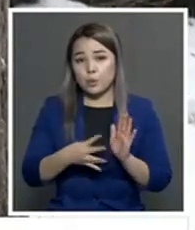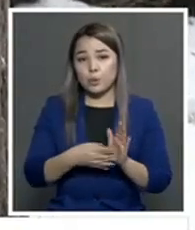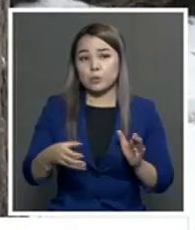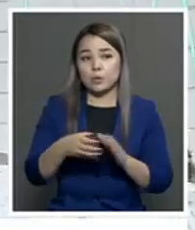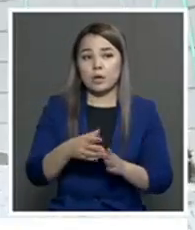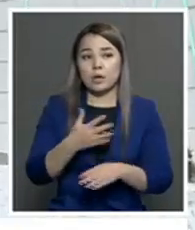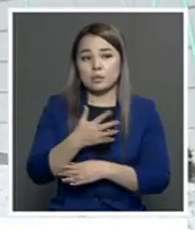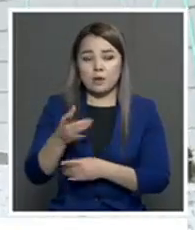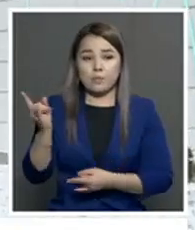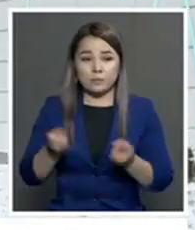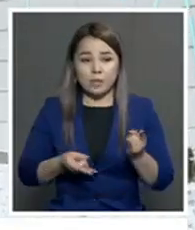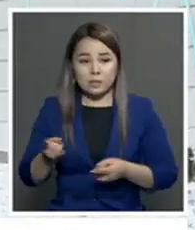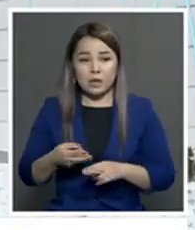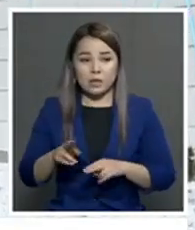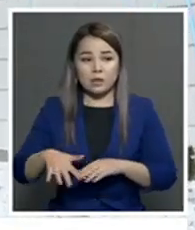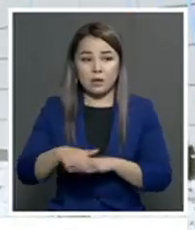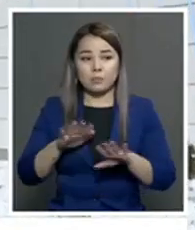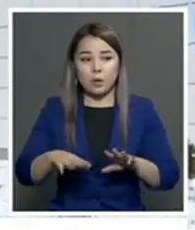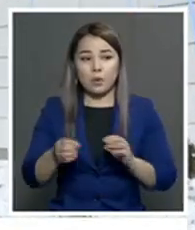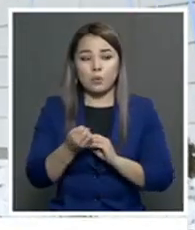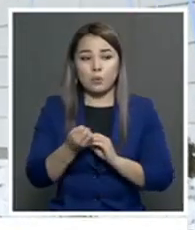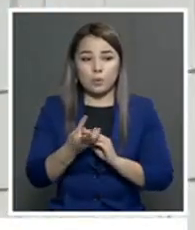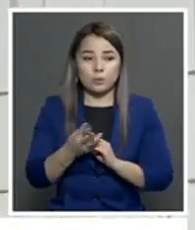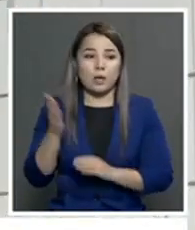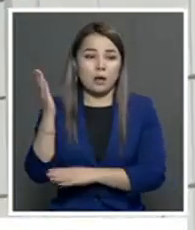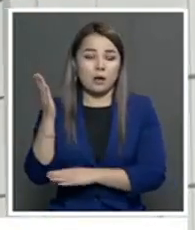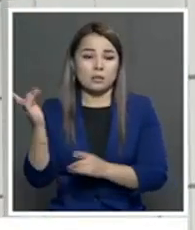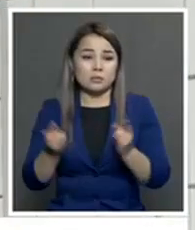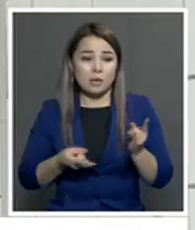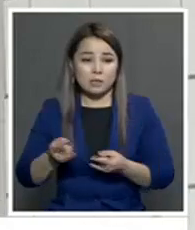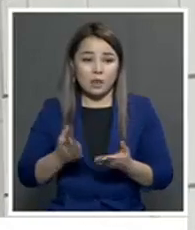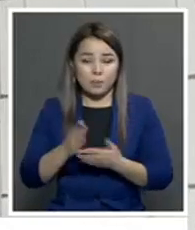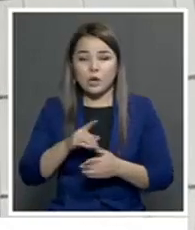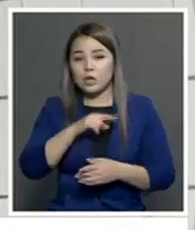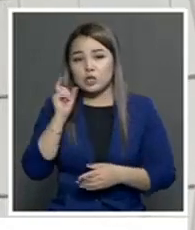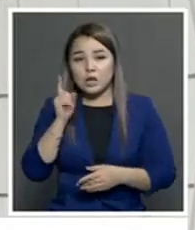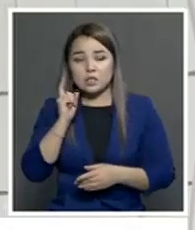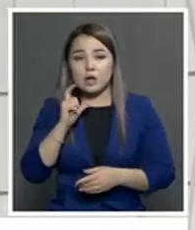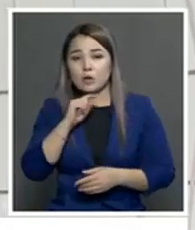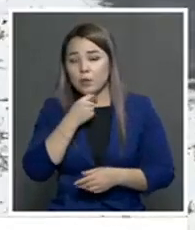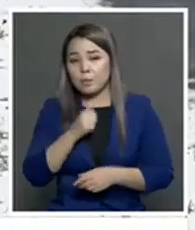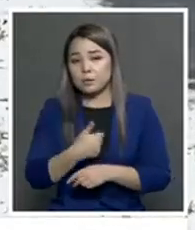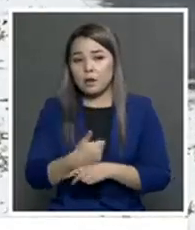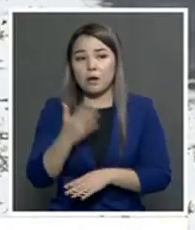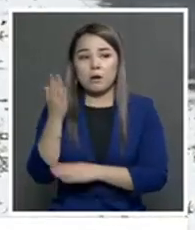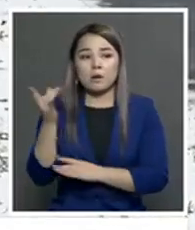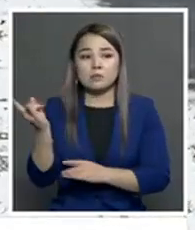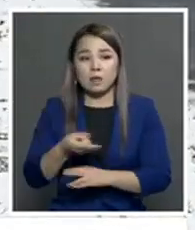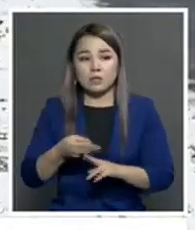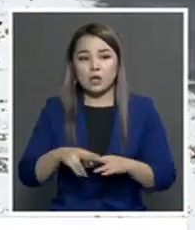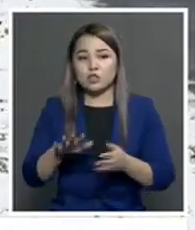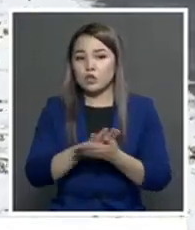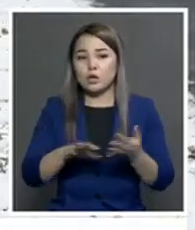көп жылдық емен 4 түп шегіршін, жалпы 13 түп ағаш кесілген. Ал жасыл экономика басқармасы ағашты кесуге қатысты ешқандай